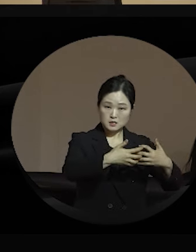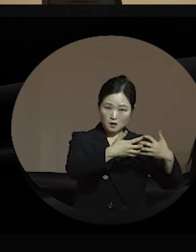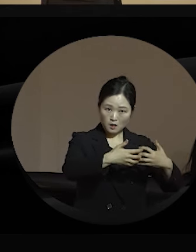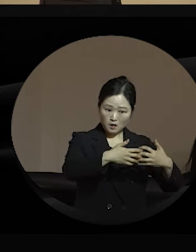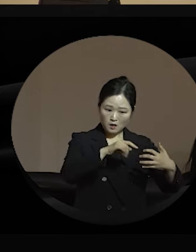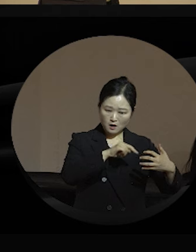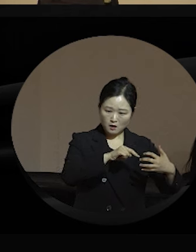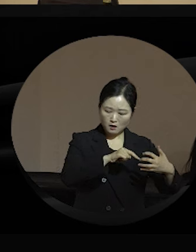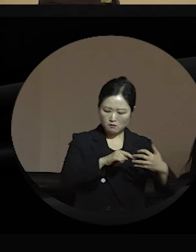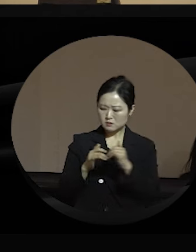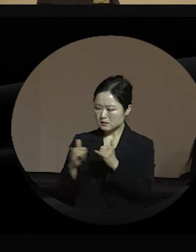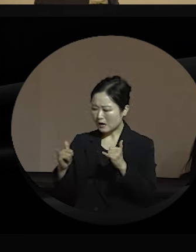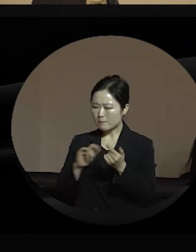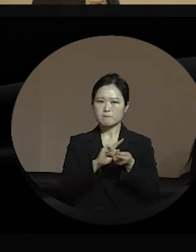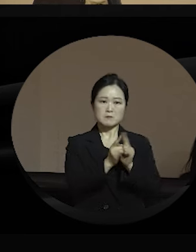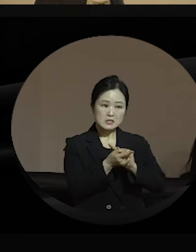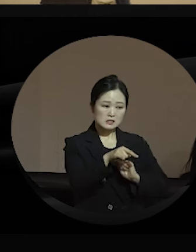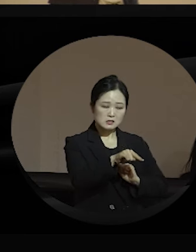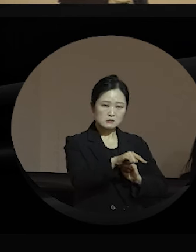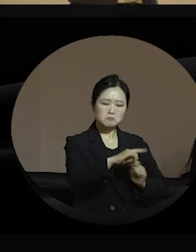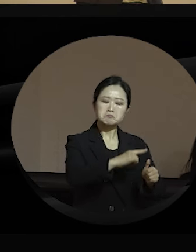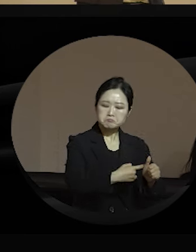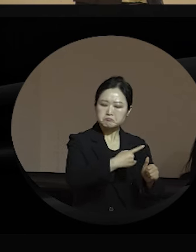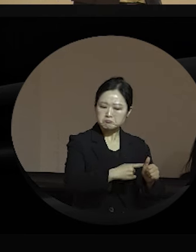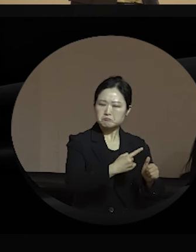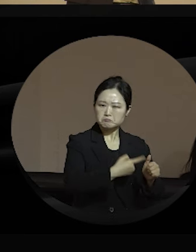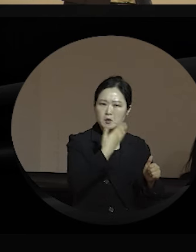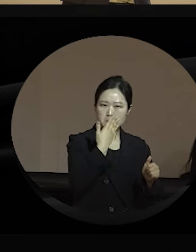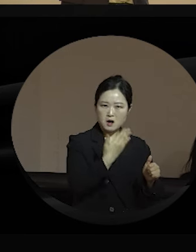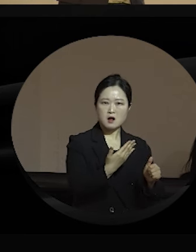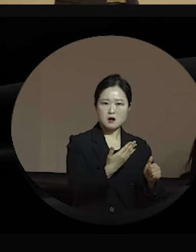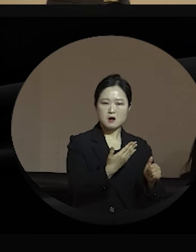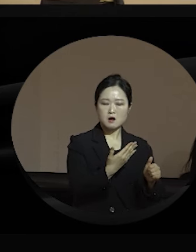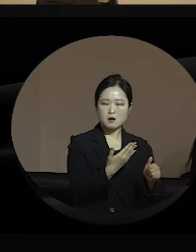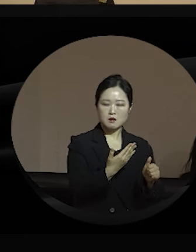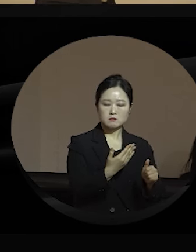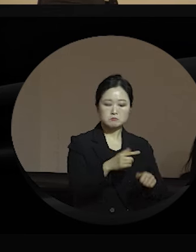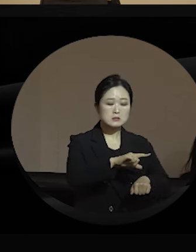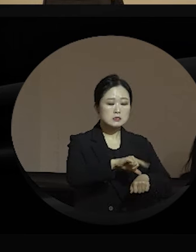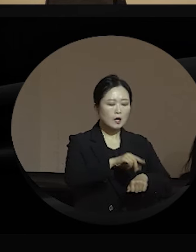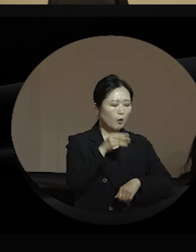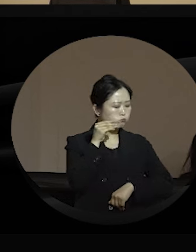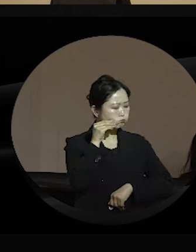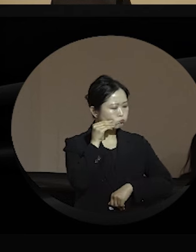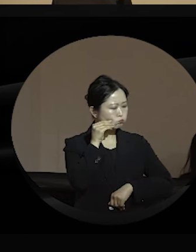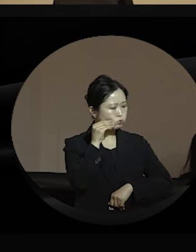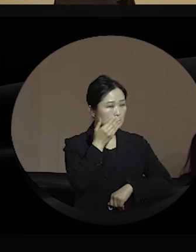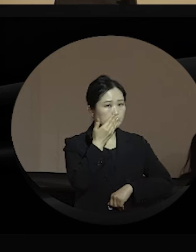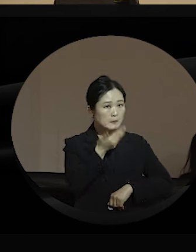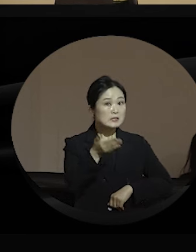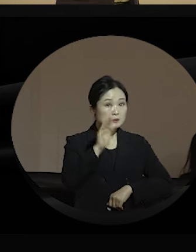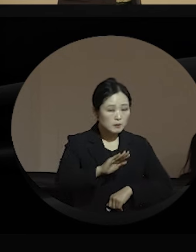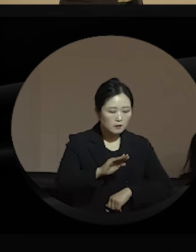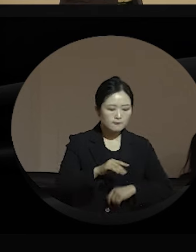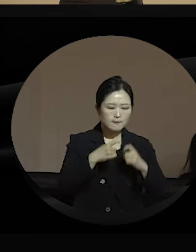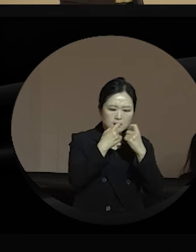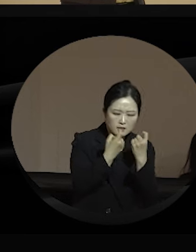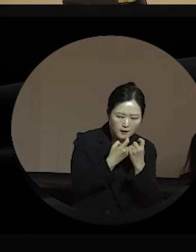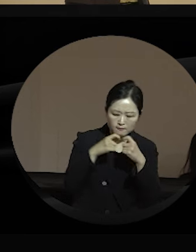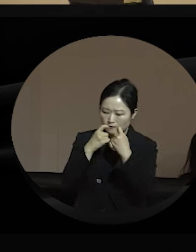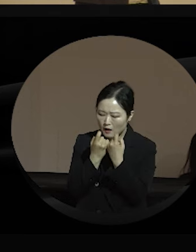기계가 인간을 대체하니까 훨씬 더 자동화되는 게 많아서 우리는 여유 시간이 더 많아지겠지만 교육에 있어서는 개인화예요.